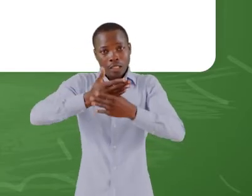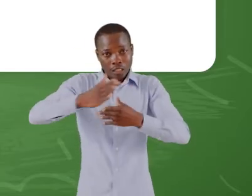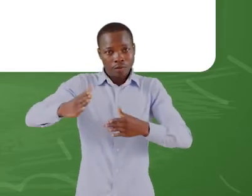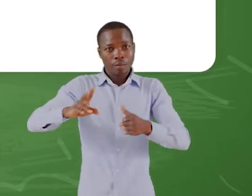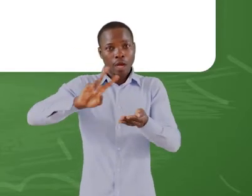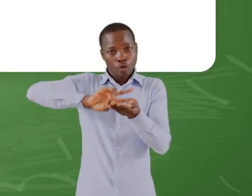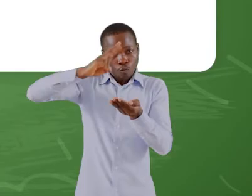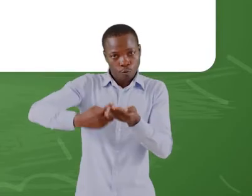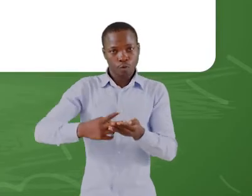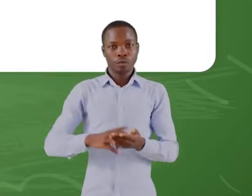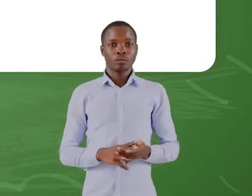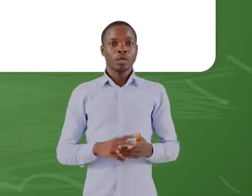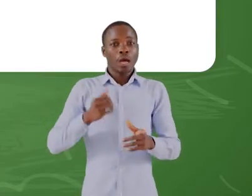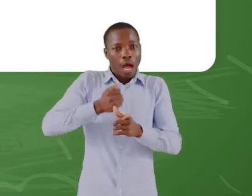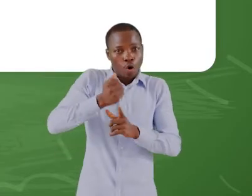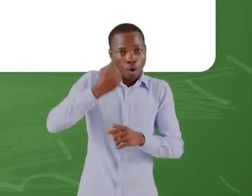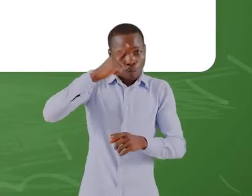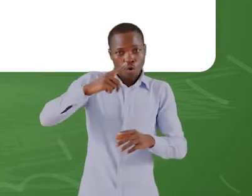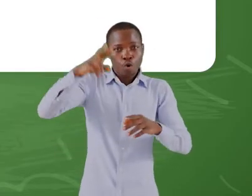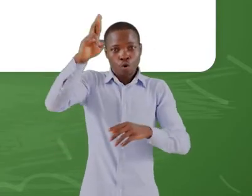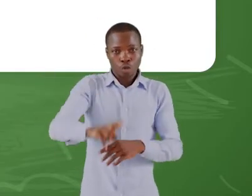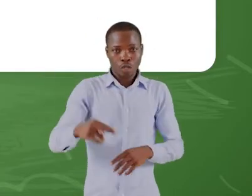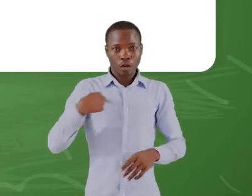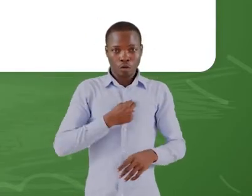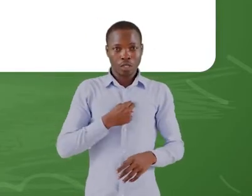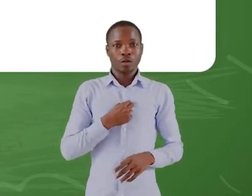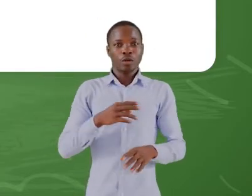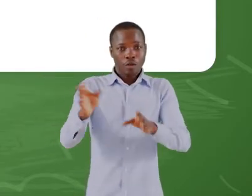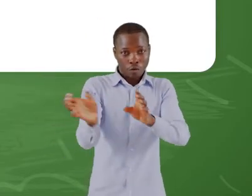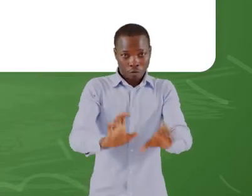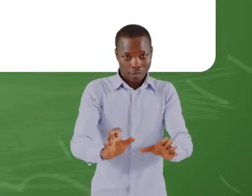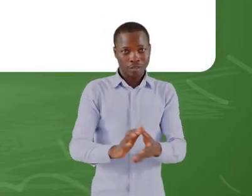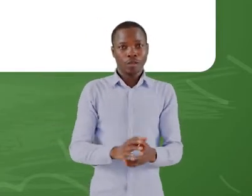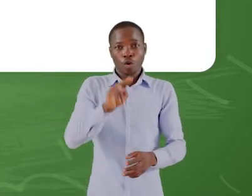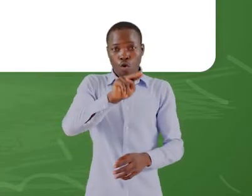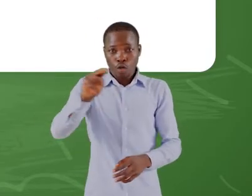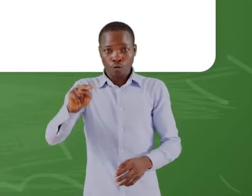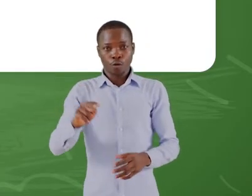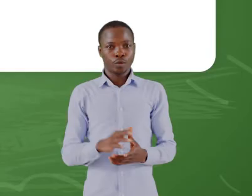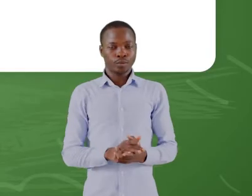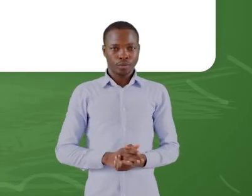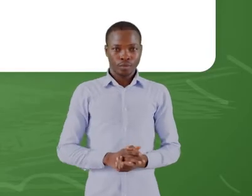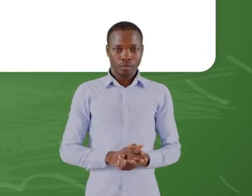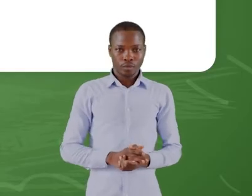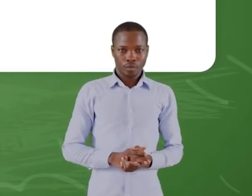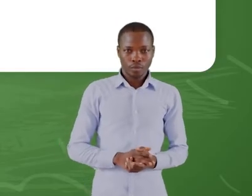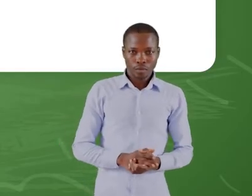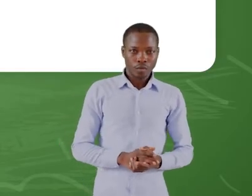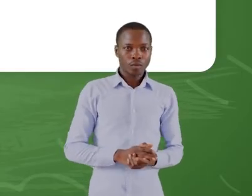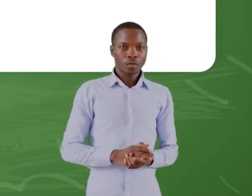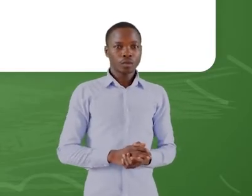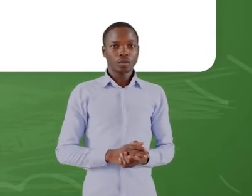volume. Alors pour le résultat, nous avons réalisé au niveau de ces résultats, nous avons